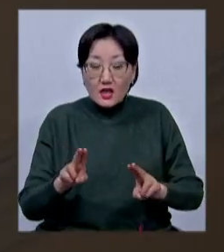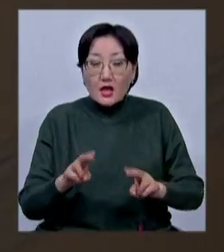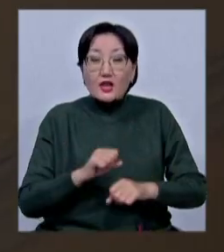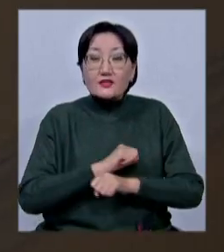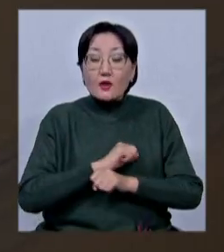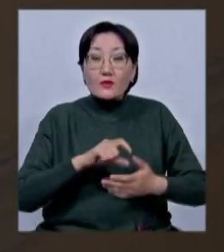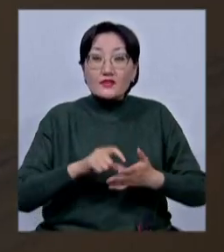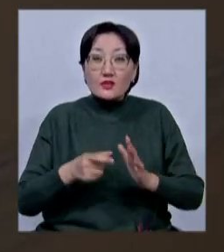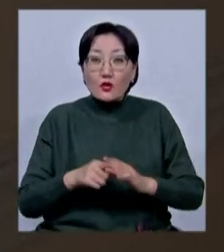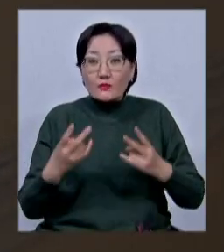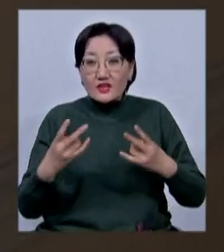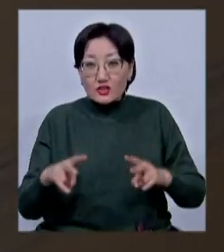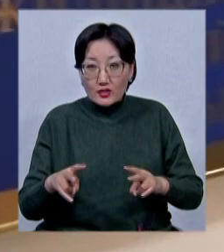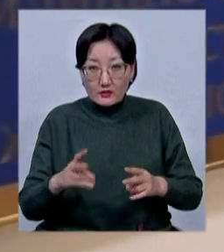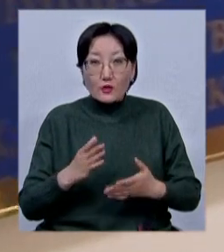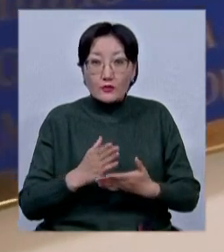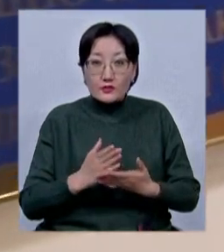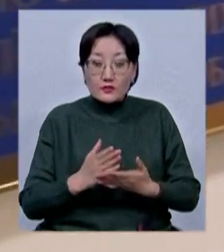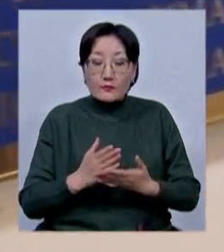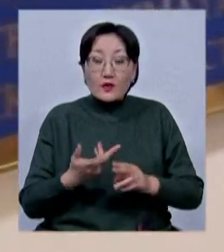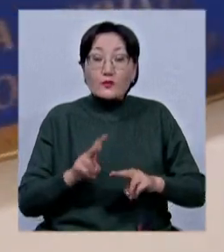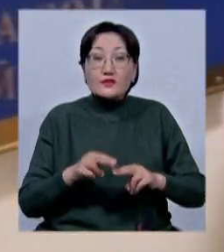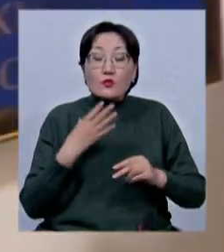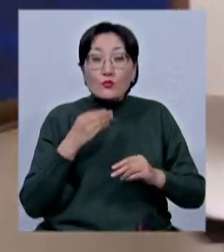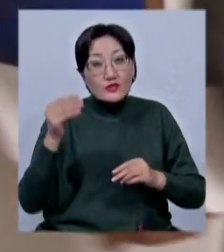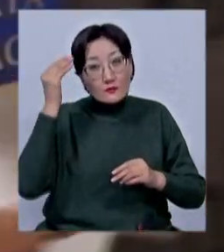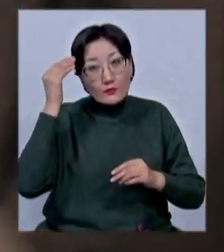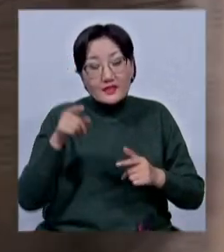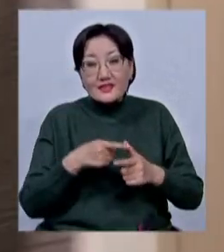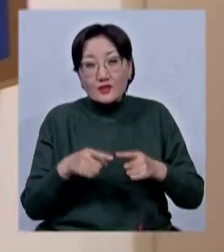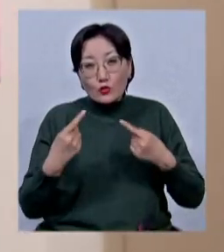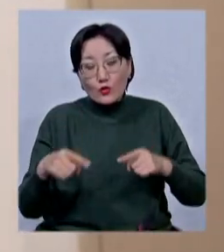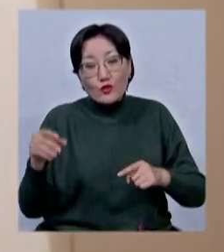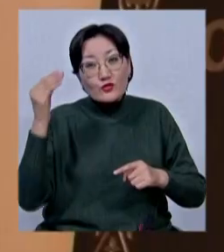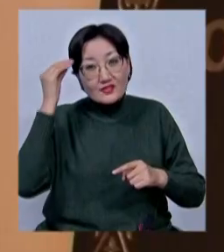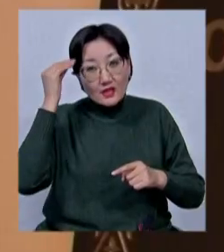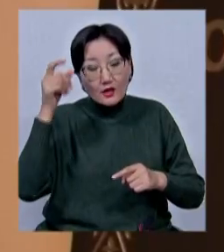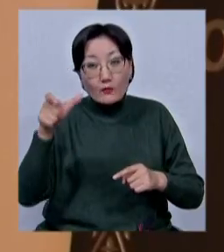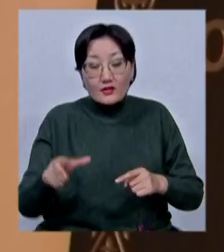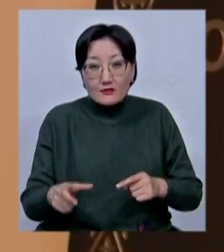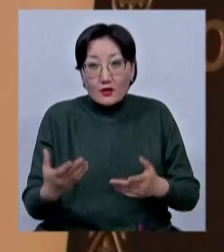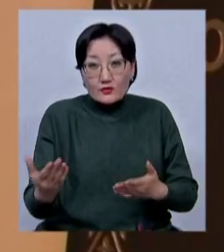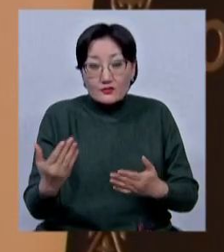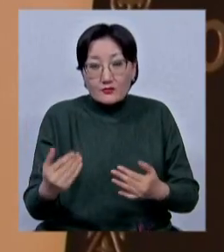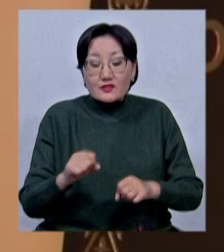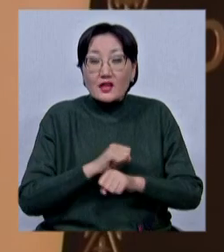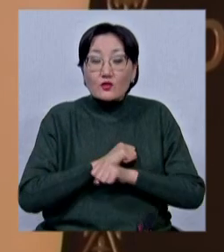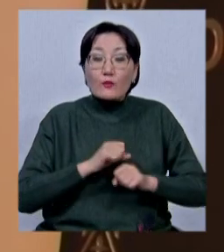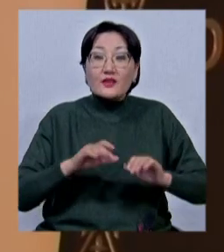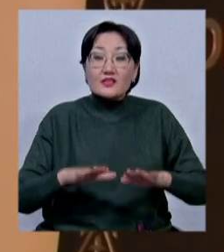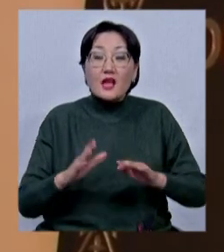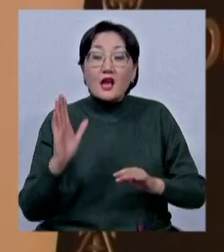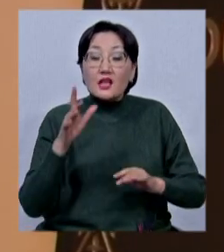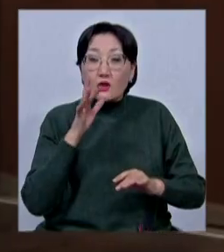демалыс бөлмелерінің қажеті жоқ болып шықты. Бұл өз пікіріме, әлде өзгенің пікіріме, әйтеуір олар тынығу орындарын